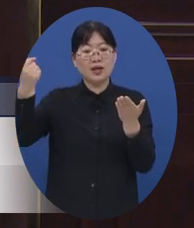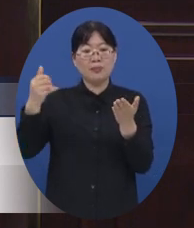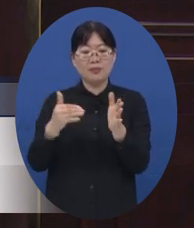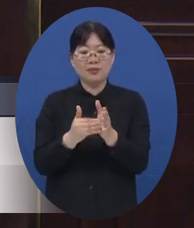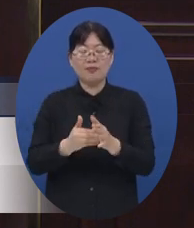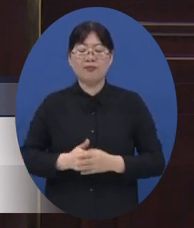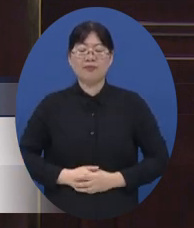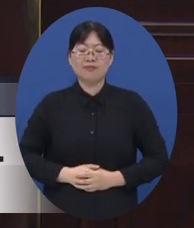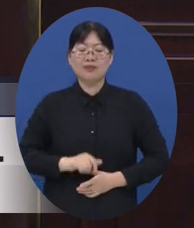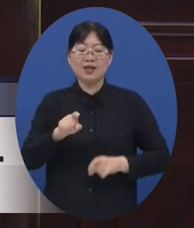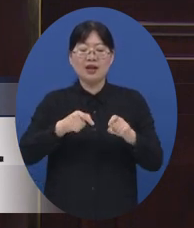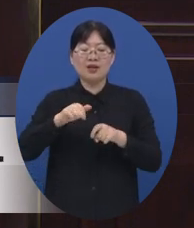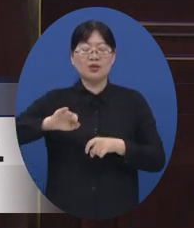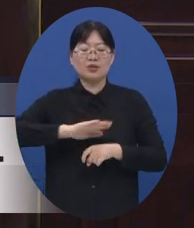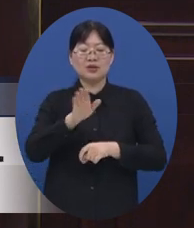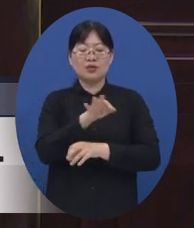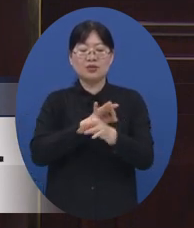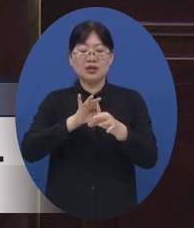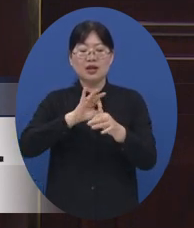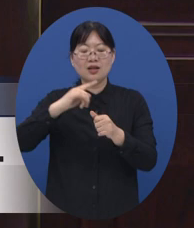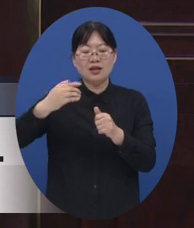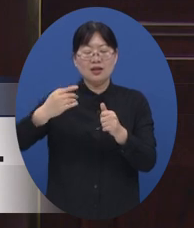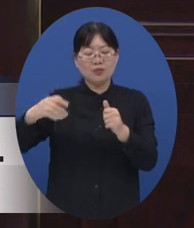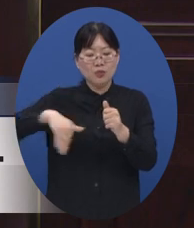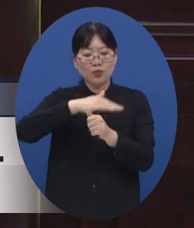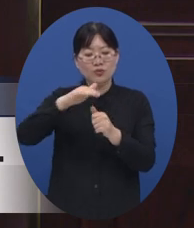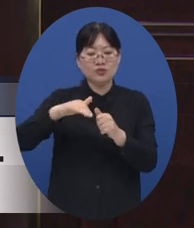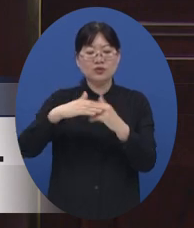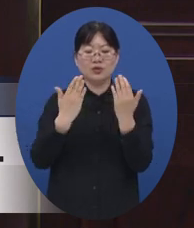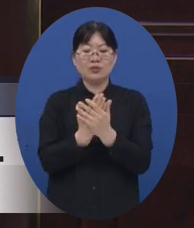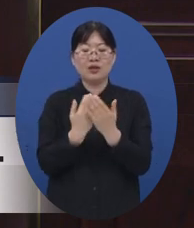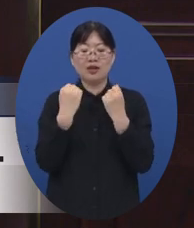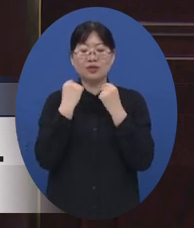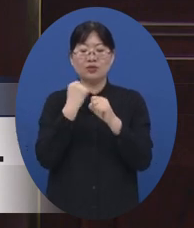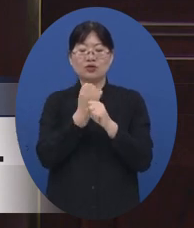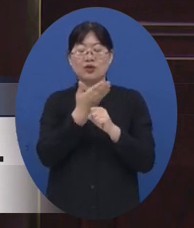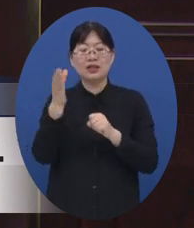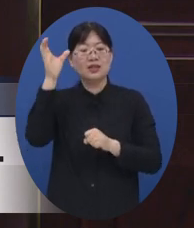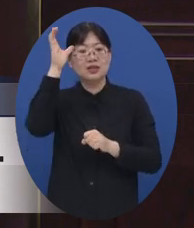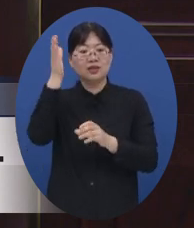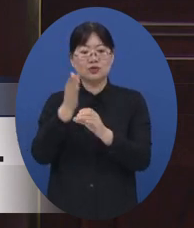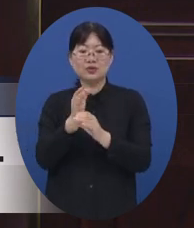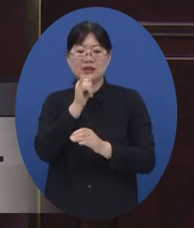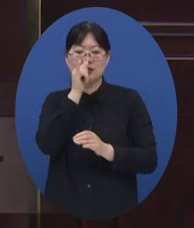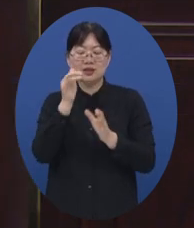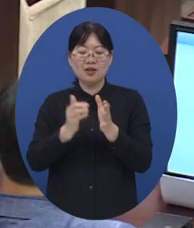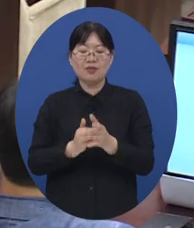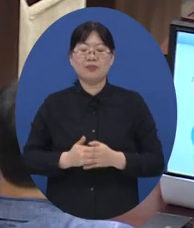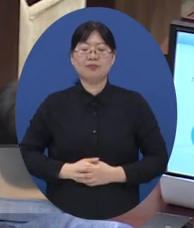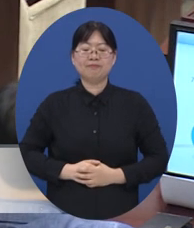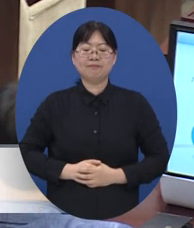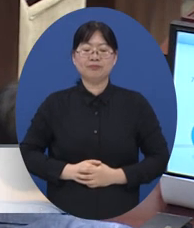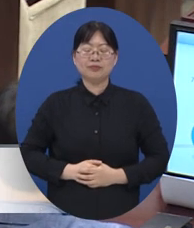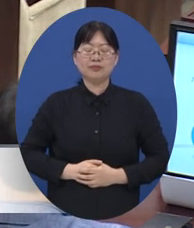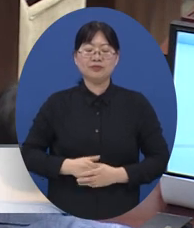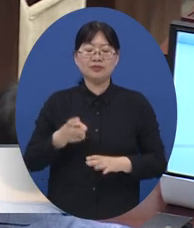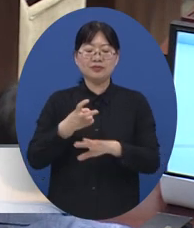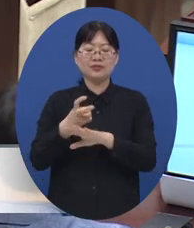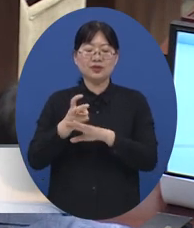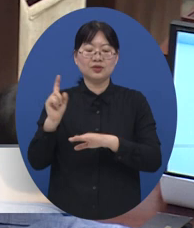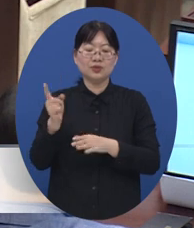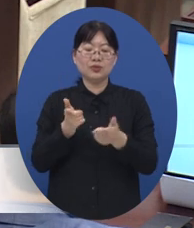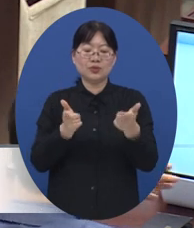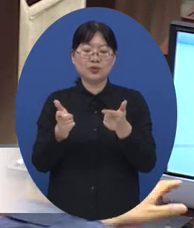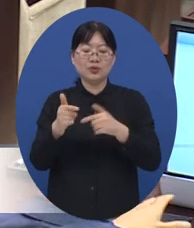생각됩니다 나아가 우리 경제 생태계 전반을 건강하게 만들어 줄 것으로 기대합니다 시내 버스